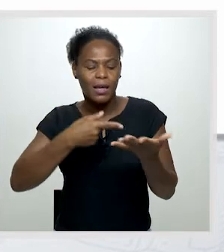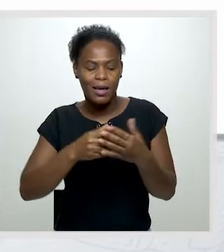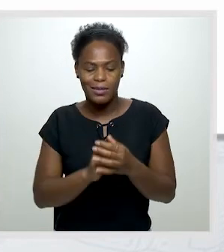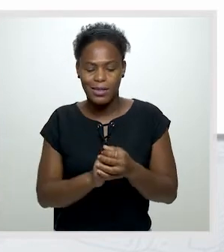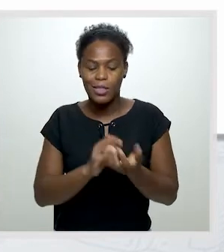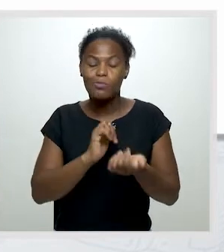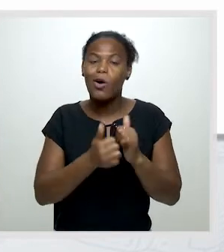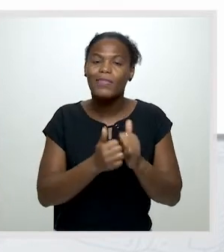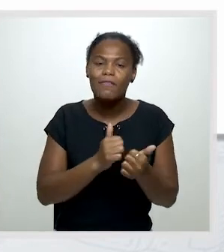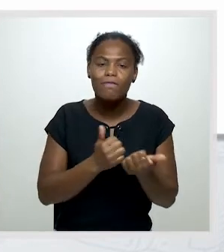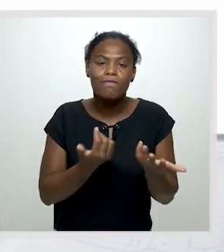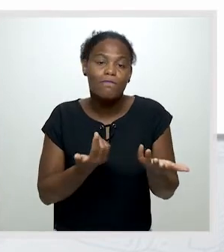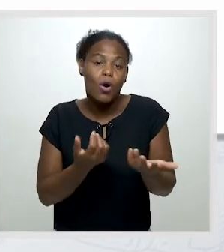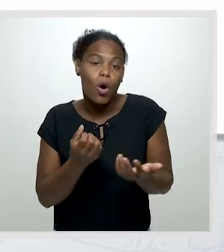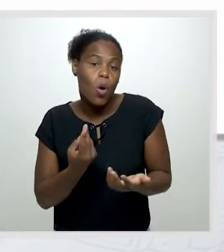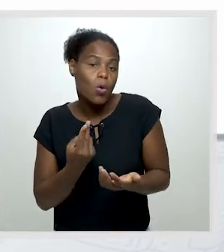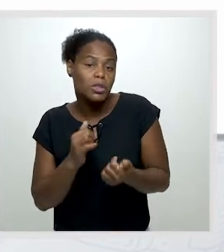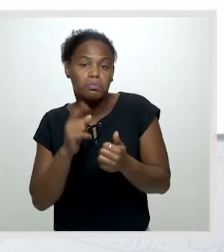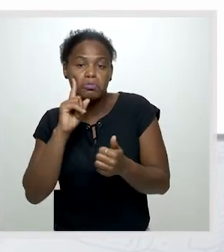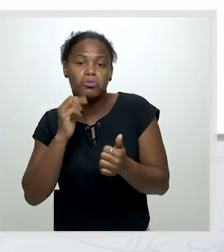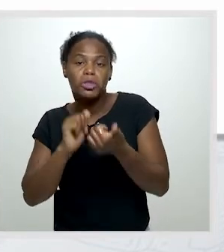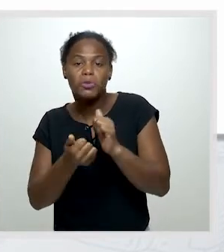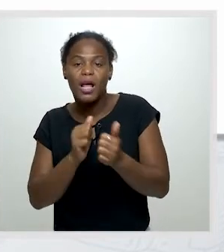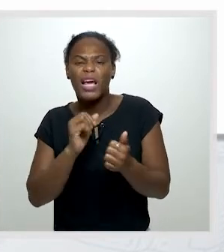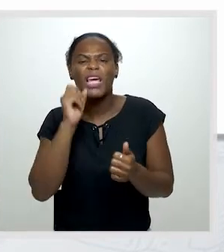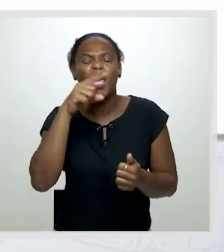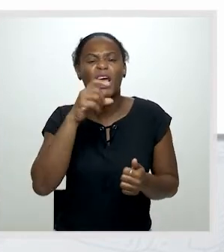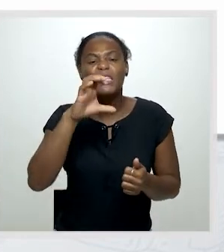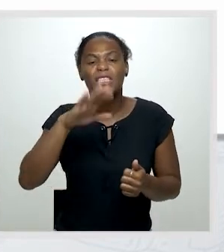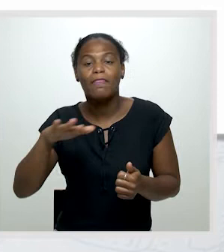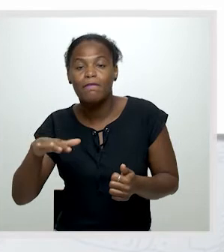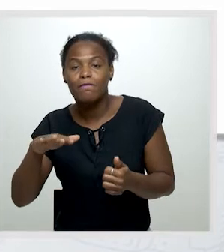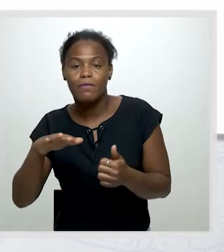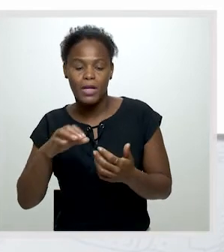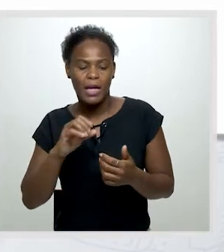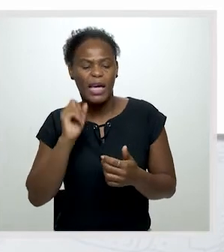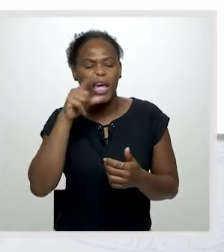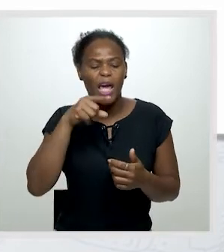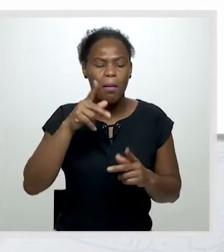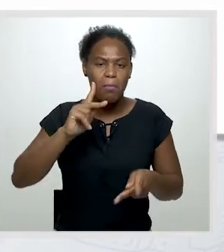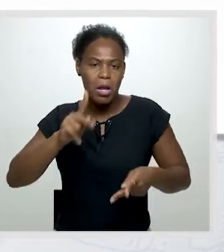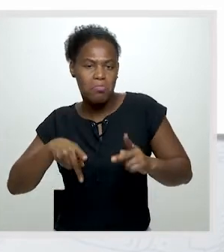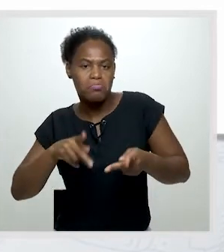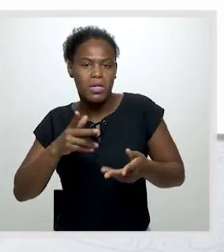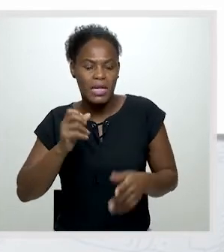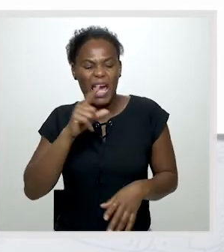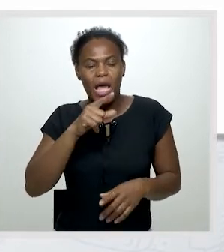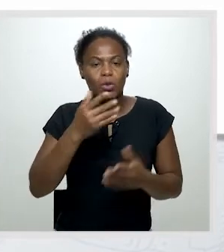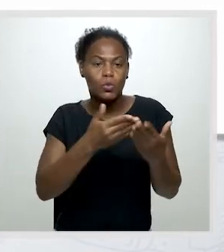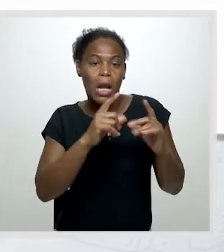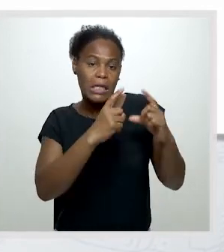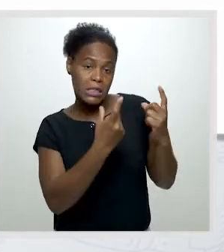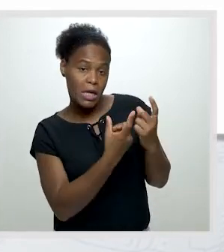sportive ou sportif, qui est scientifique, qui est mannequin, lycéen,